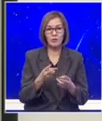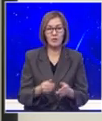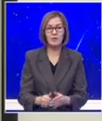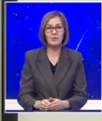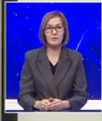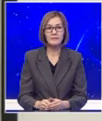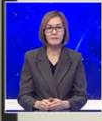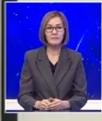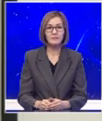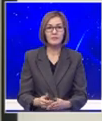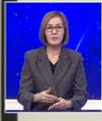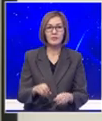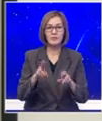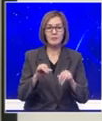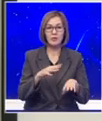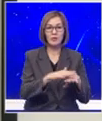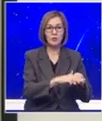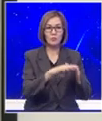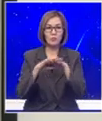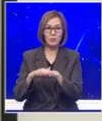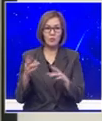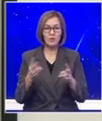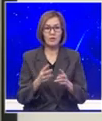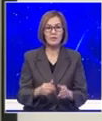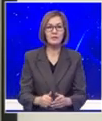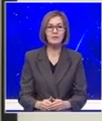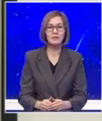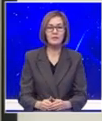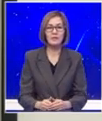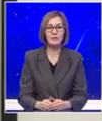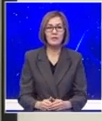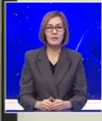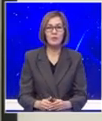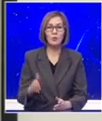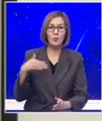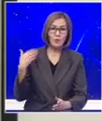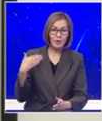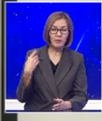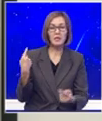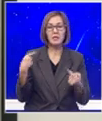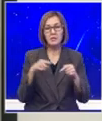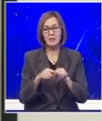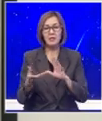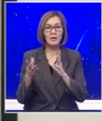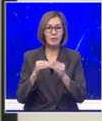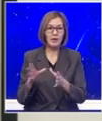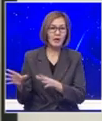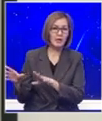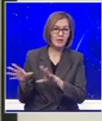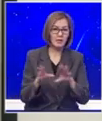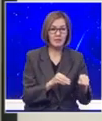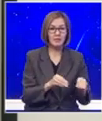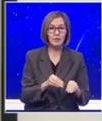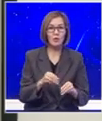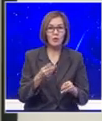Қазазотта спецсчет болады. Сол жерде сіз барасыз, Қазазоттан сразу удешевленный нені удобрениені аласыз, техникада сол жағы болады. Осы